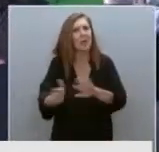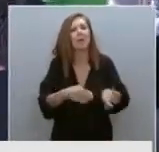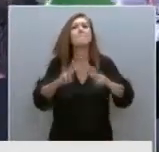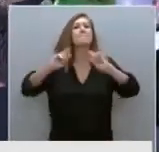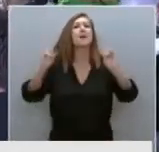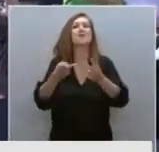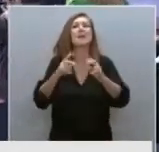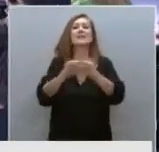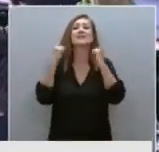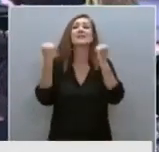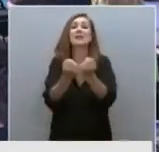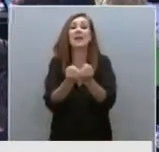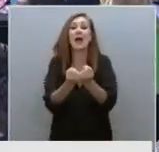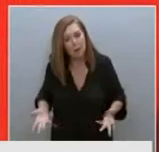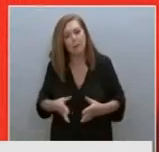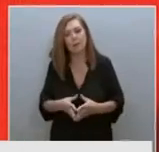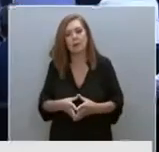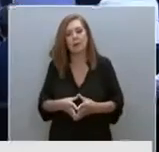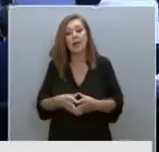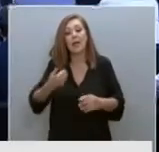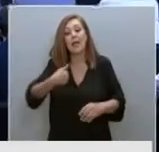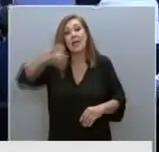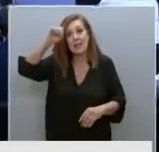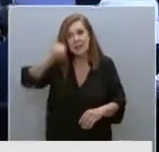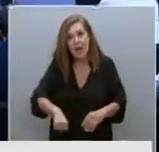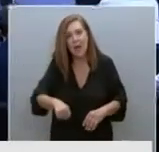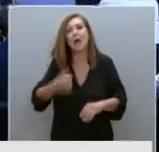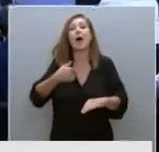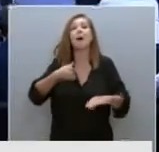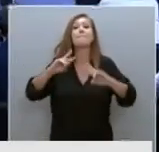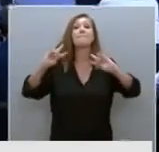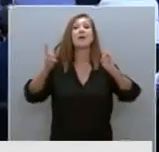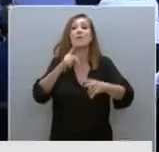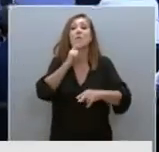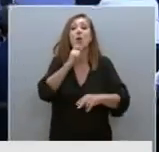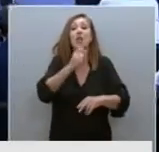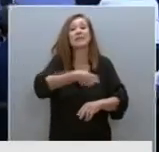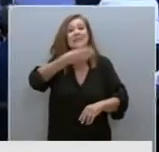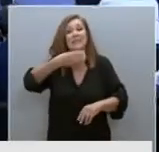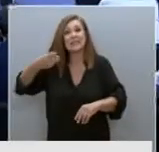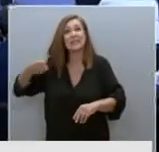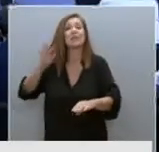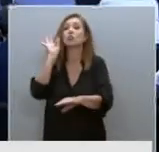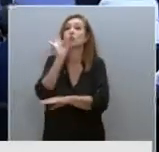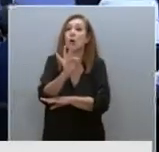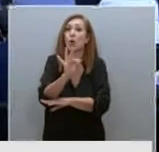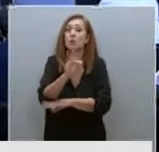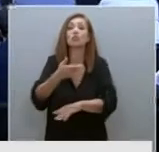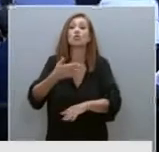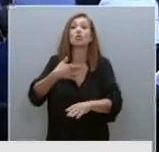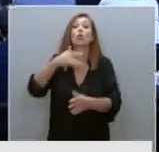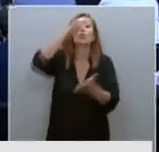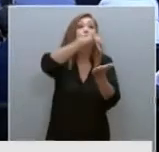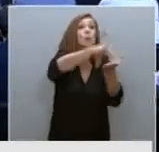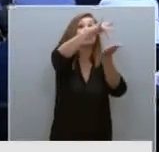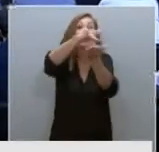είναι η ανακατανομή αυτών των πόρων, τόνισε. Ναι, στόχοι της περιφερειακής πολιτικής του ΣΥΡΙΖΑ είναι η ενίσχυση της